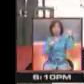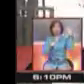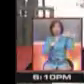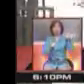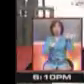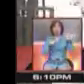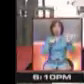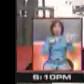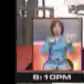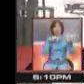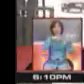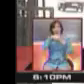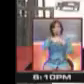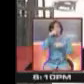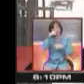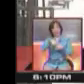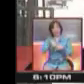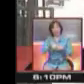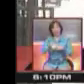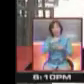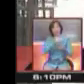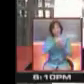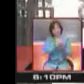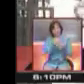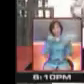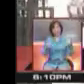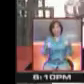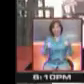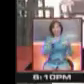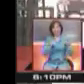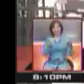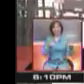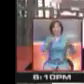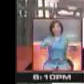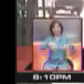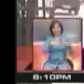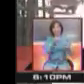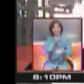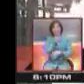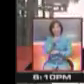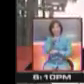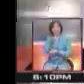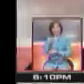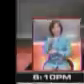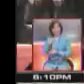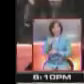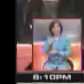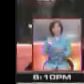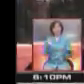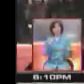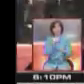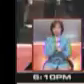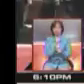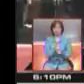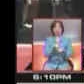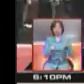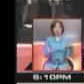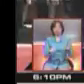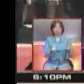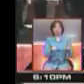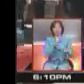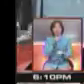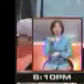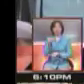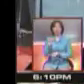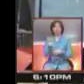ang simula itong Pasay Top Rotonda kasi ito yung pinaka-polluted part ng Metro Manila eh. Pero hindi naman itinanggi ng